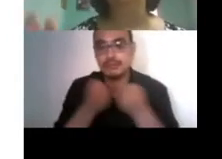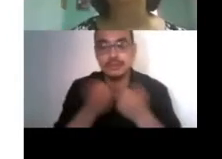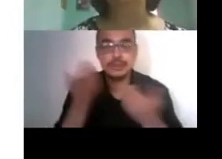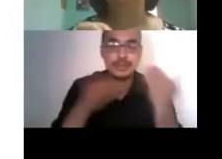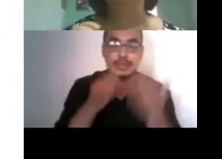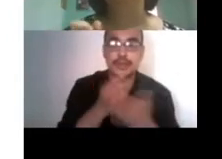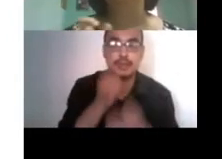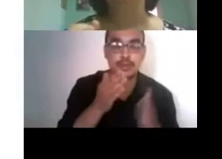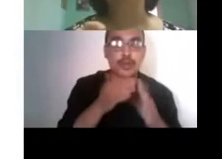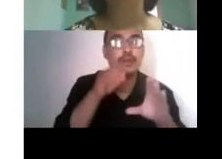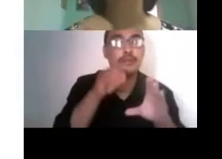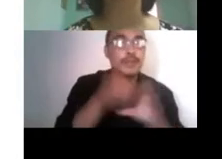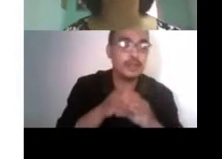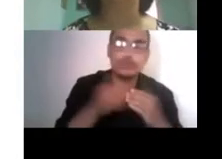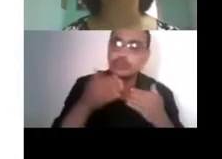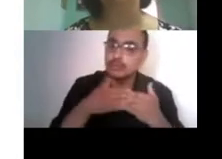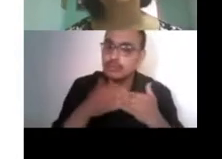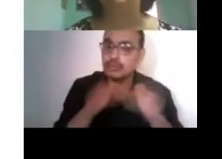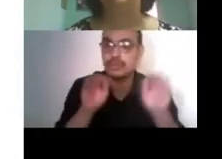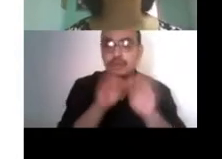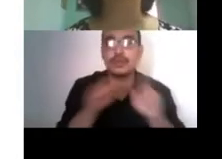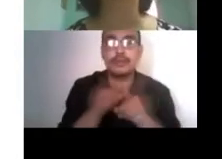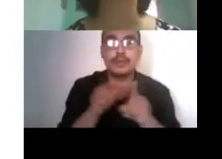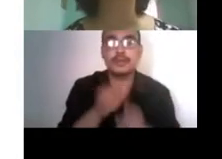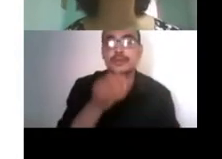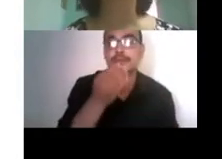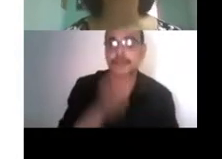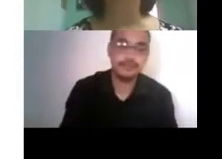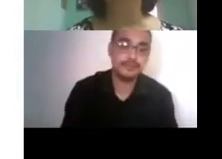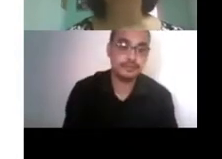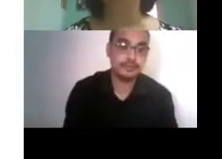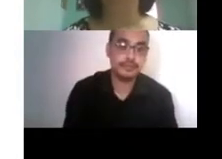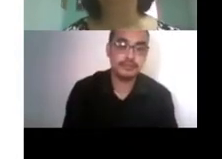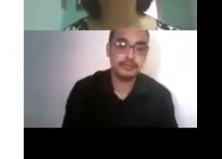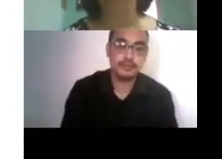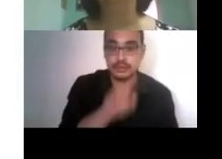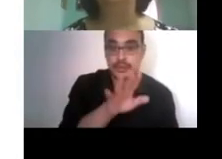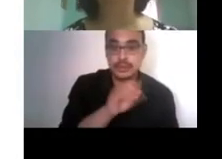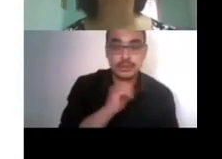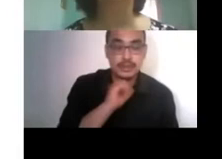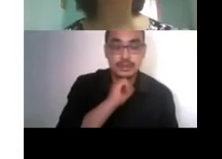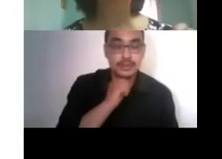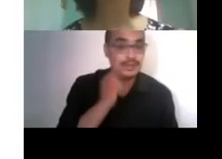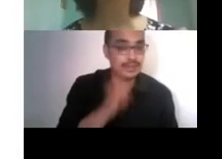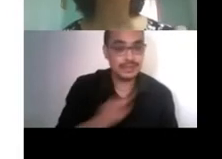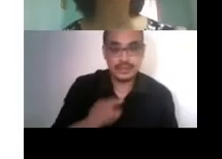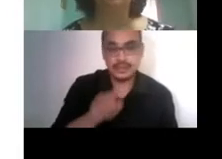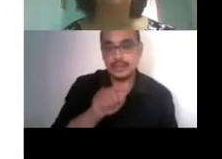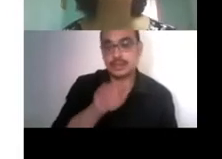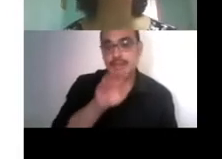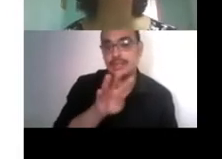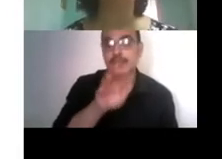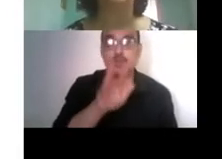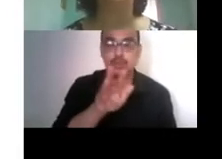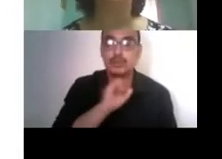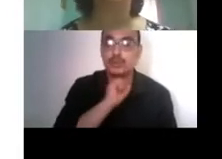एउटै घरभित्र उनीहरू इन्टिमेट रिलेसनसिपमा बसिरहेका छन् भने त्यसलाई हामीले लिन सक्छौँ। र 15-49 वर्षको